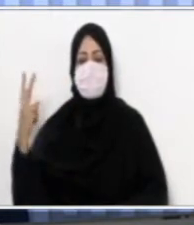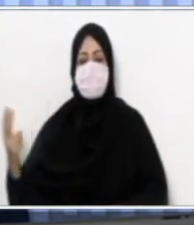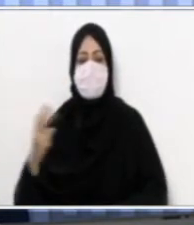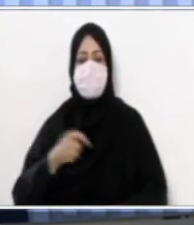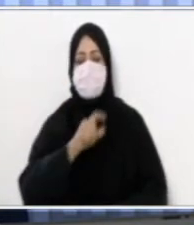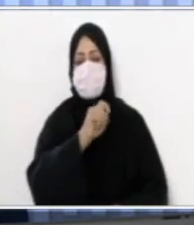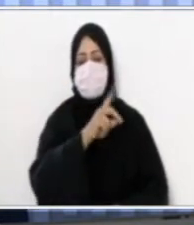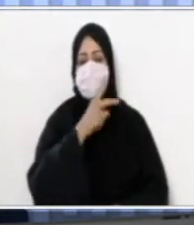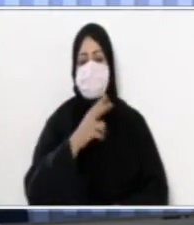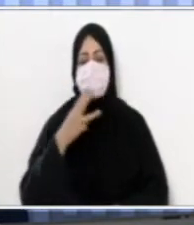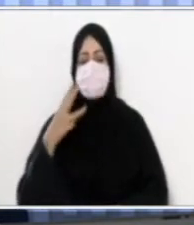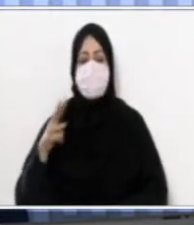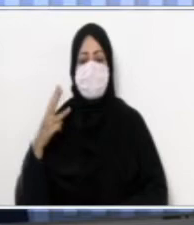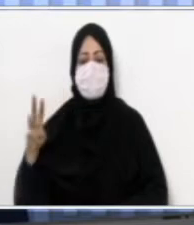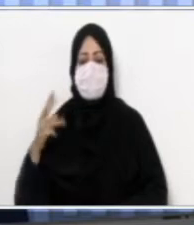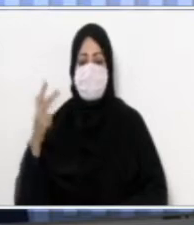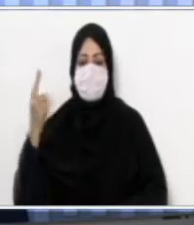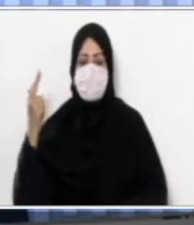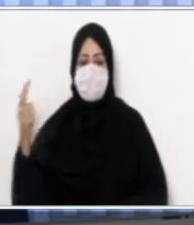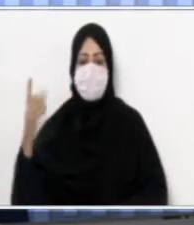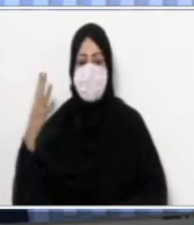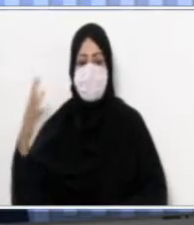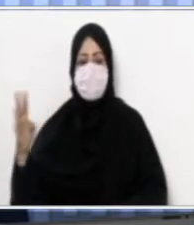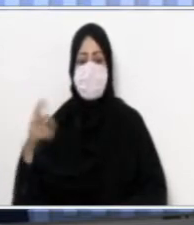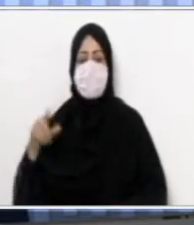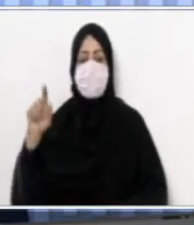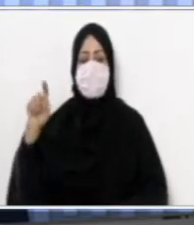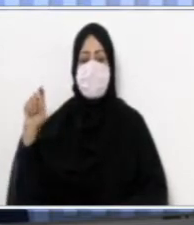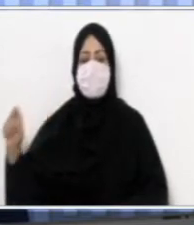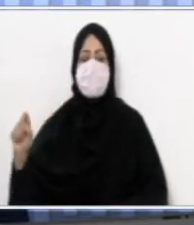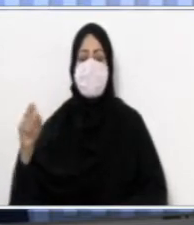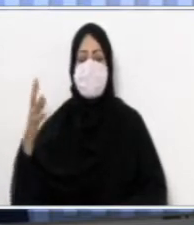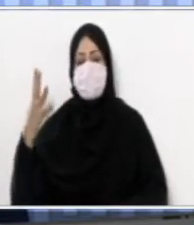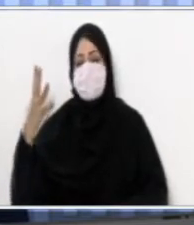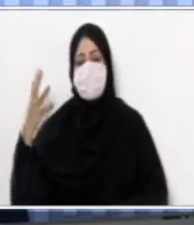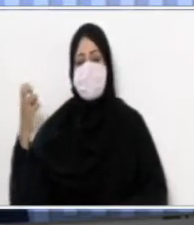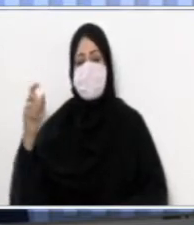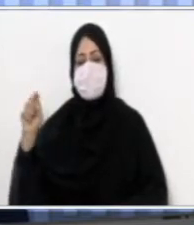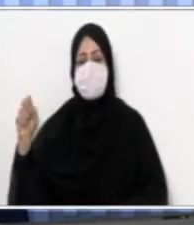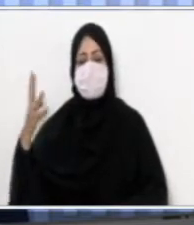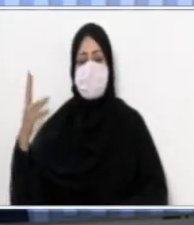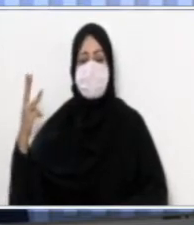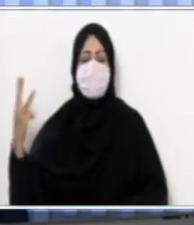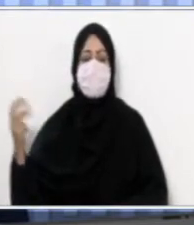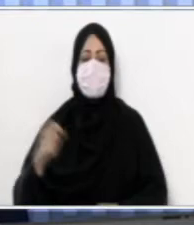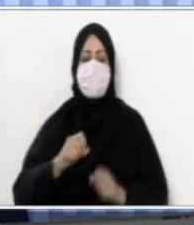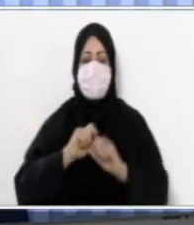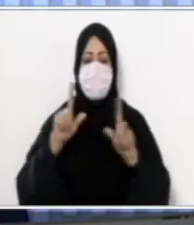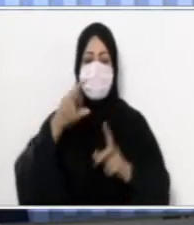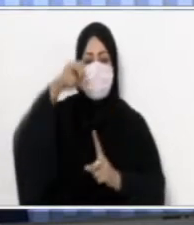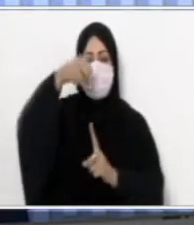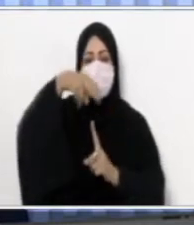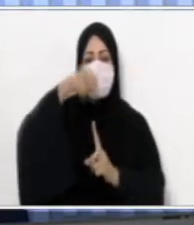021-33-47-403. ويمكنكم متابعتنا على البث المباشر على صفحتنا في اليوتيوب، كما